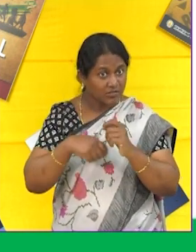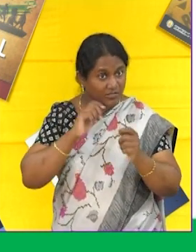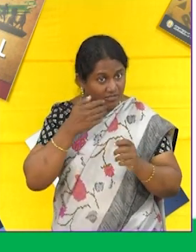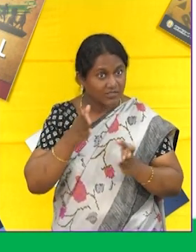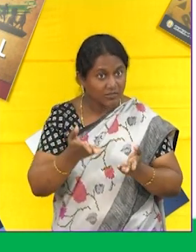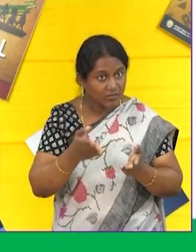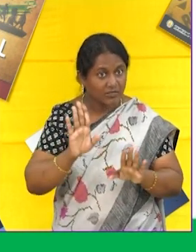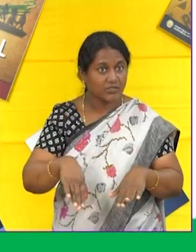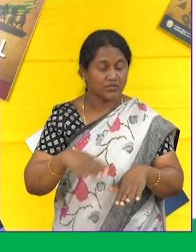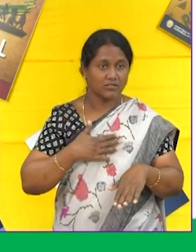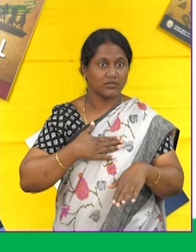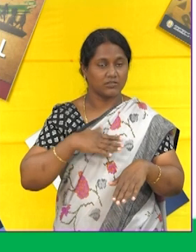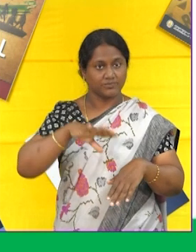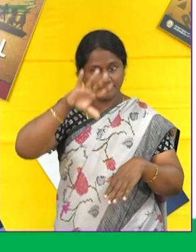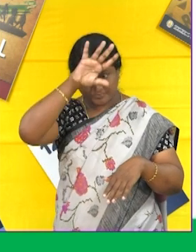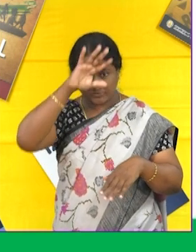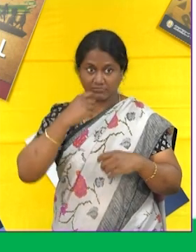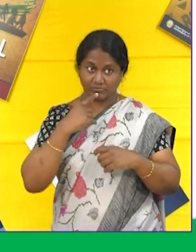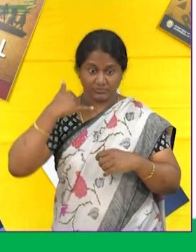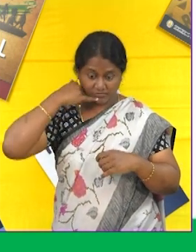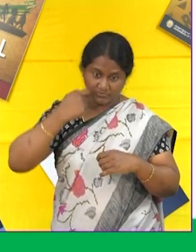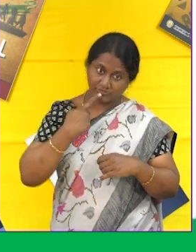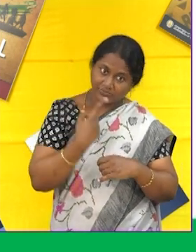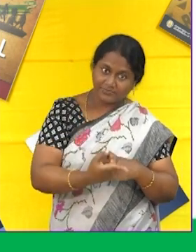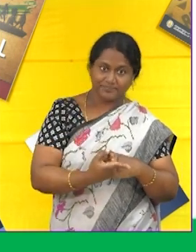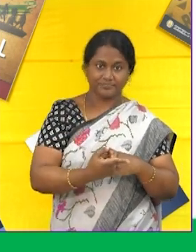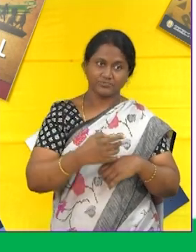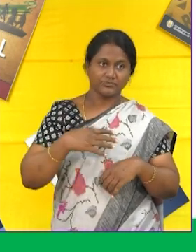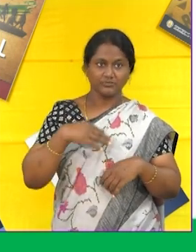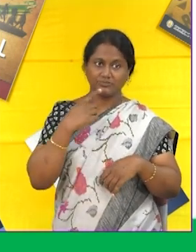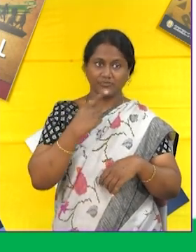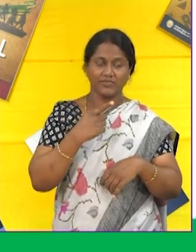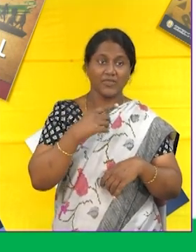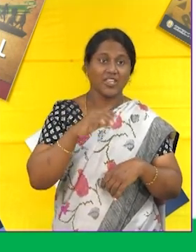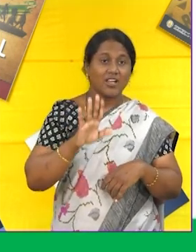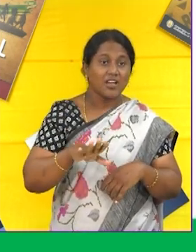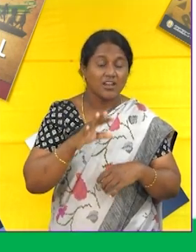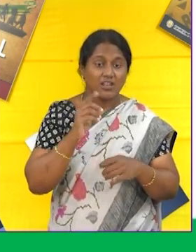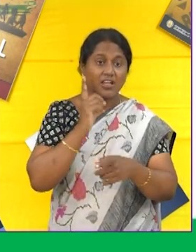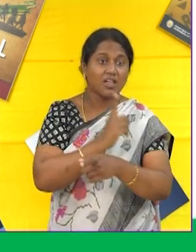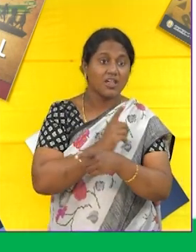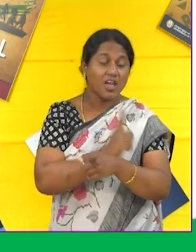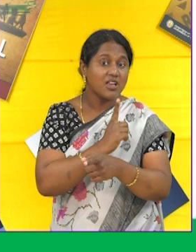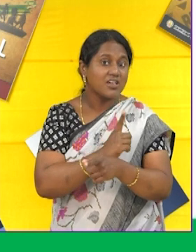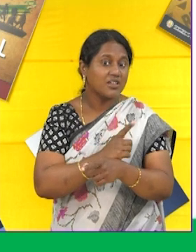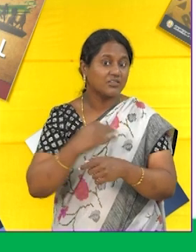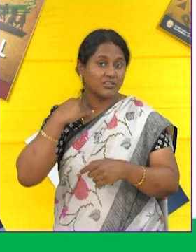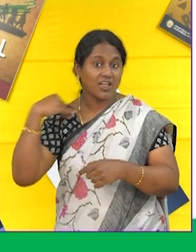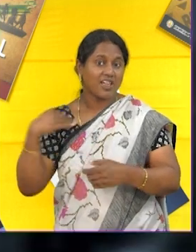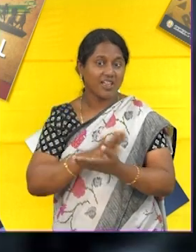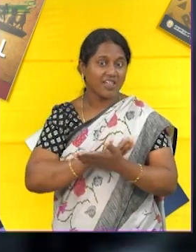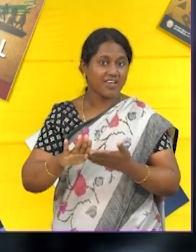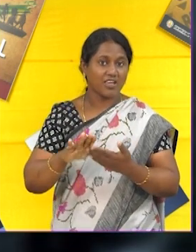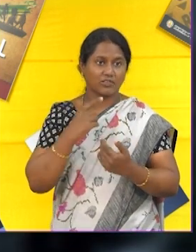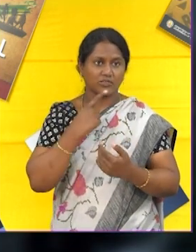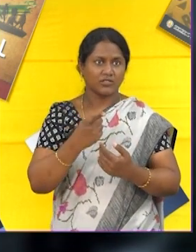dared to tell her that it was not burglars but ghost. for she was even more afraid of ghosts than of burglars.